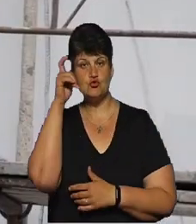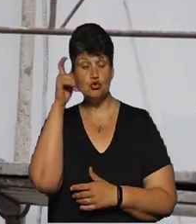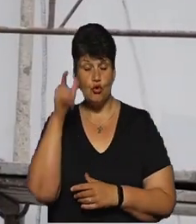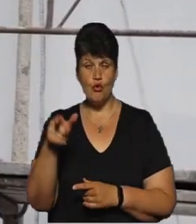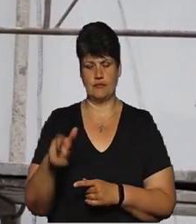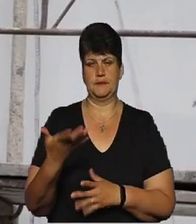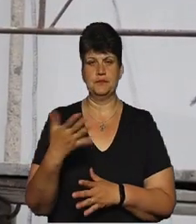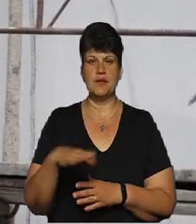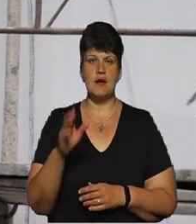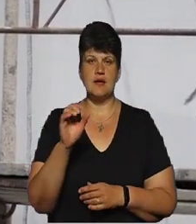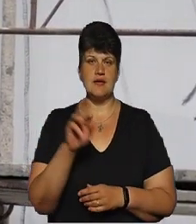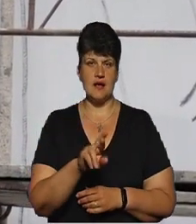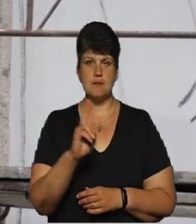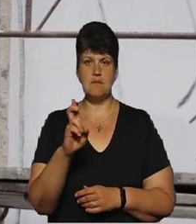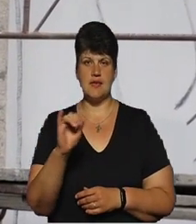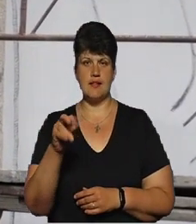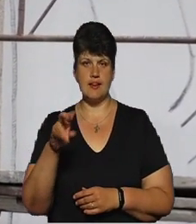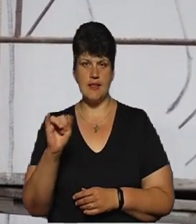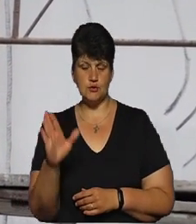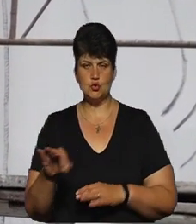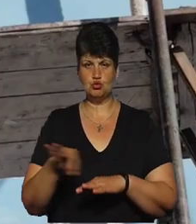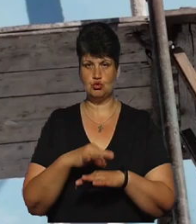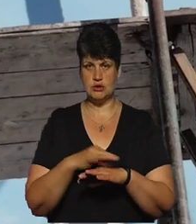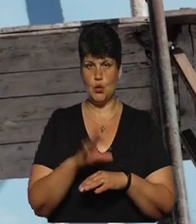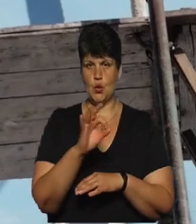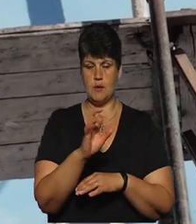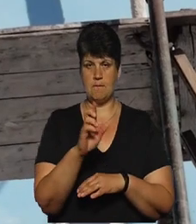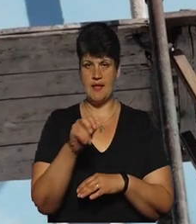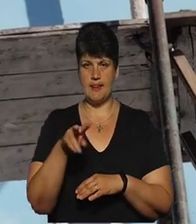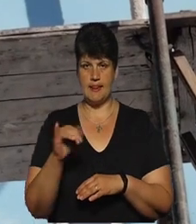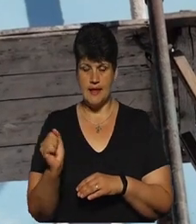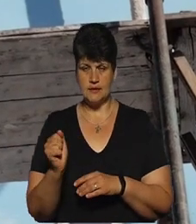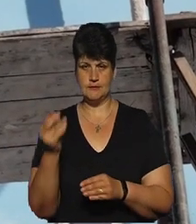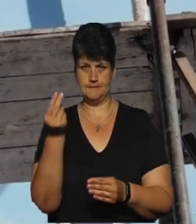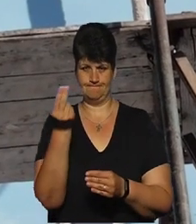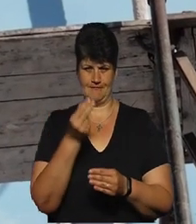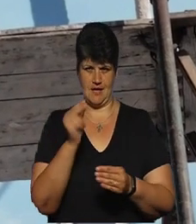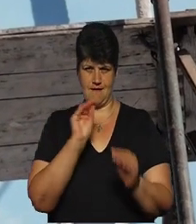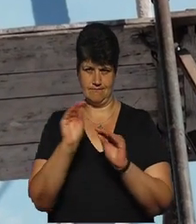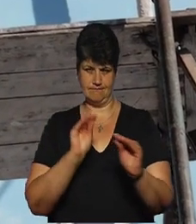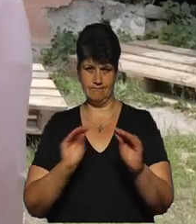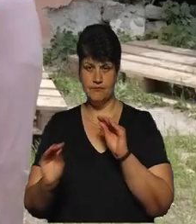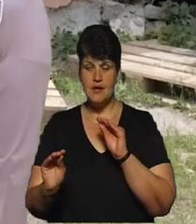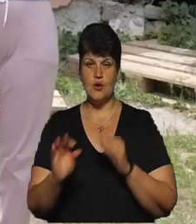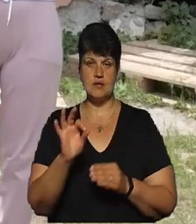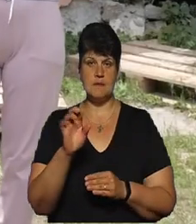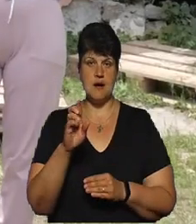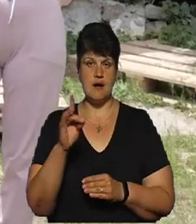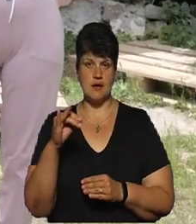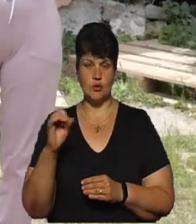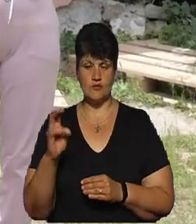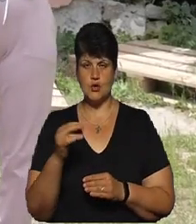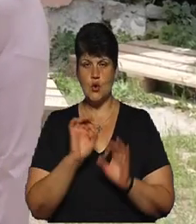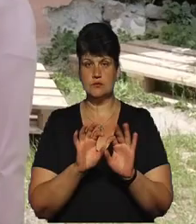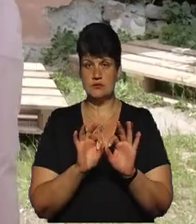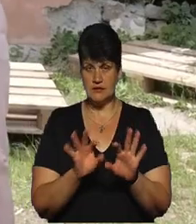Яків Біленко з дружиною-скульпторкою Ольгою Біленко. Архітекторка Олеся Хмелик і автор малюнка Остап Барановський. Остап розповідає,